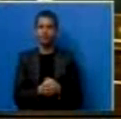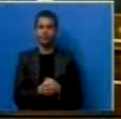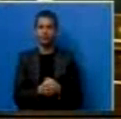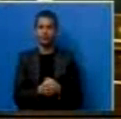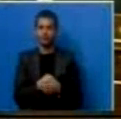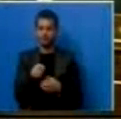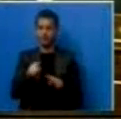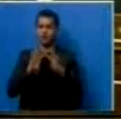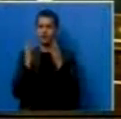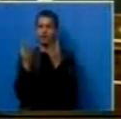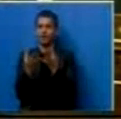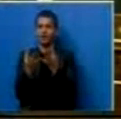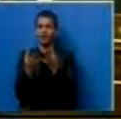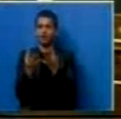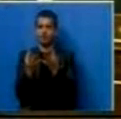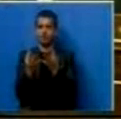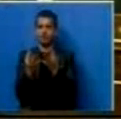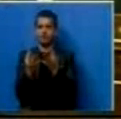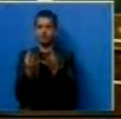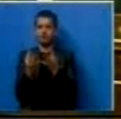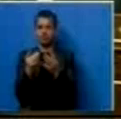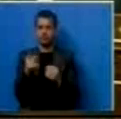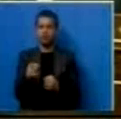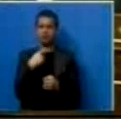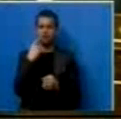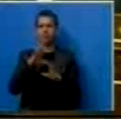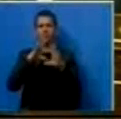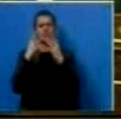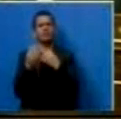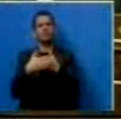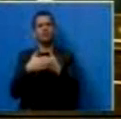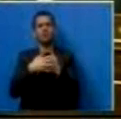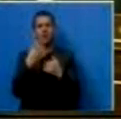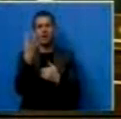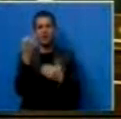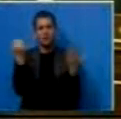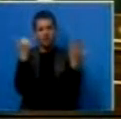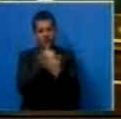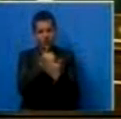që stafi për krahas për gjithë këtë numër është diku rreth 460